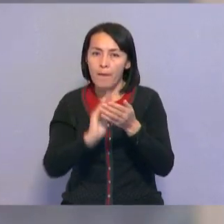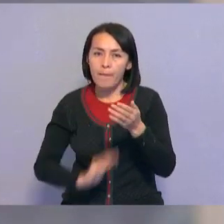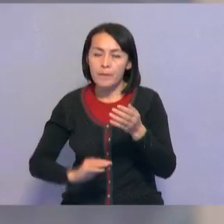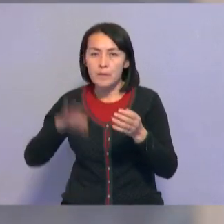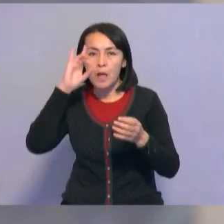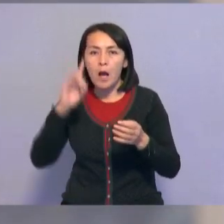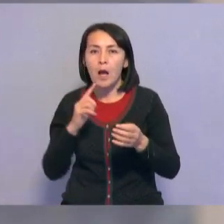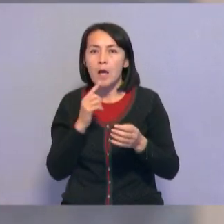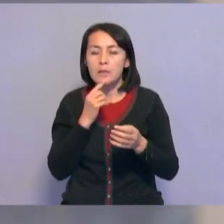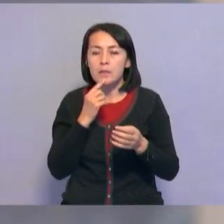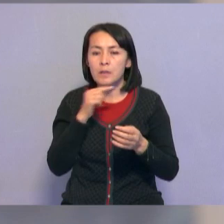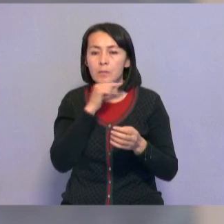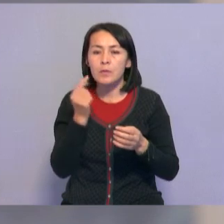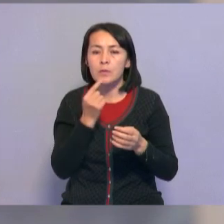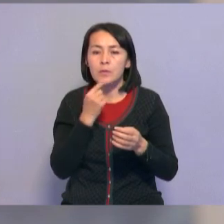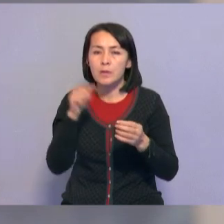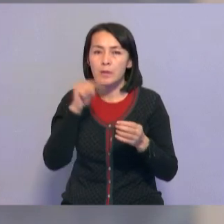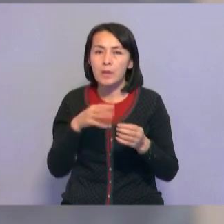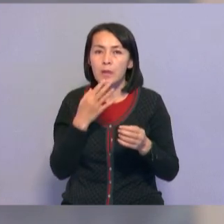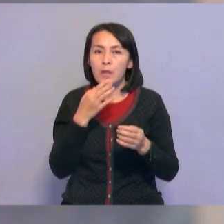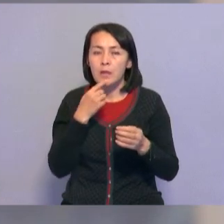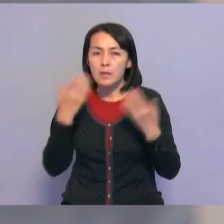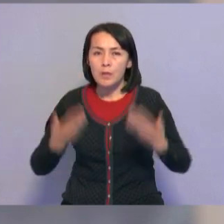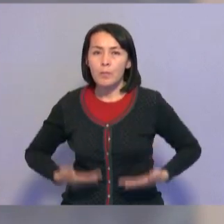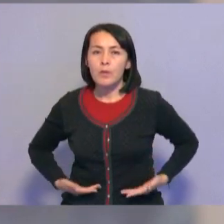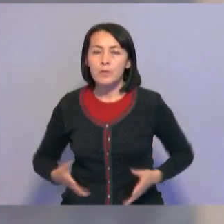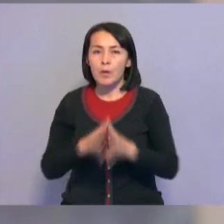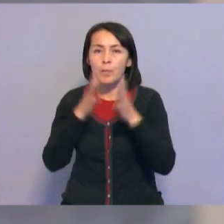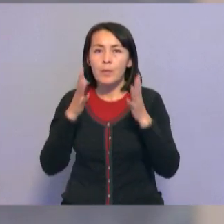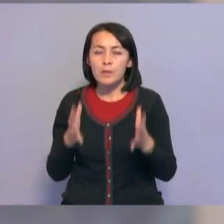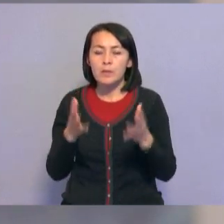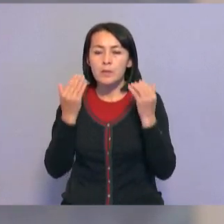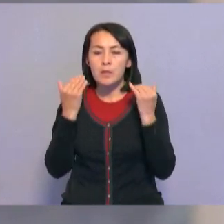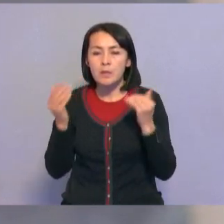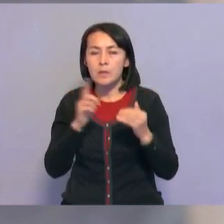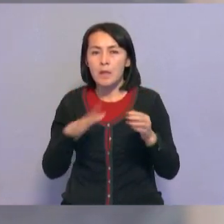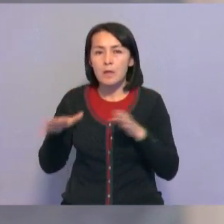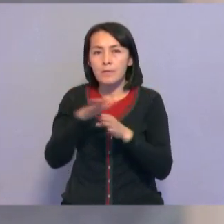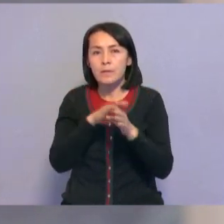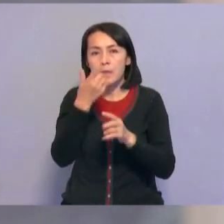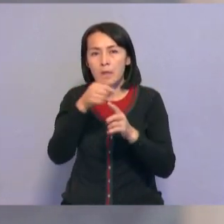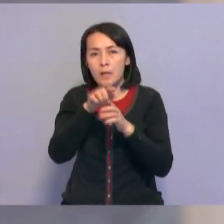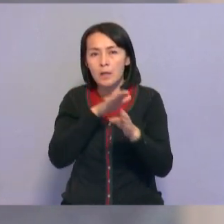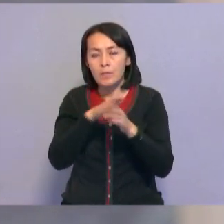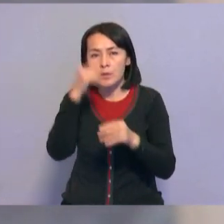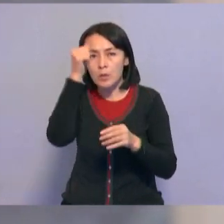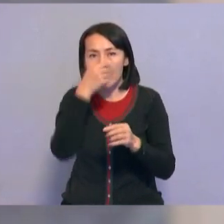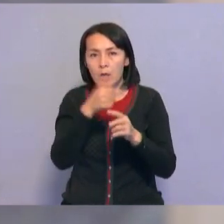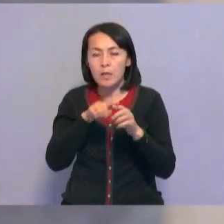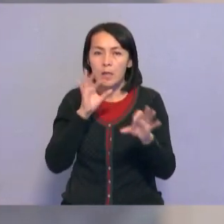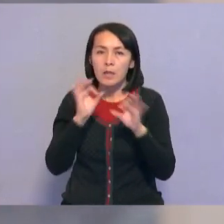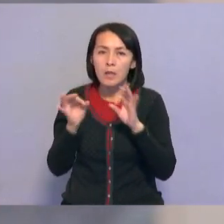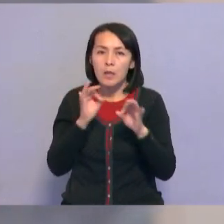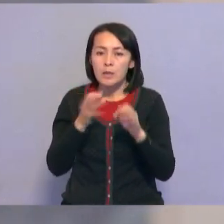казахском русском языках и на языке проживаю большинства за все эти прошедшие годы эта норма